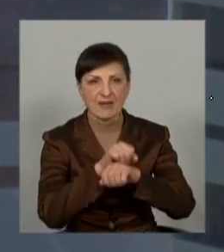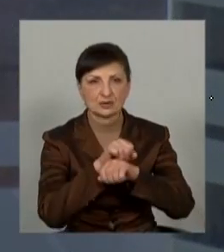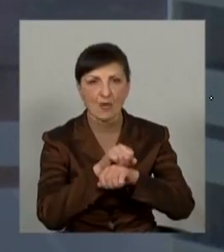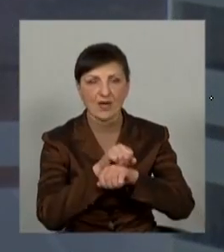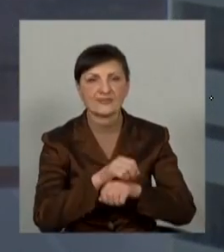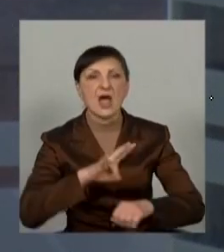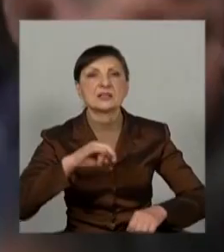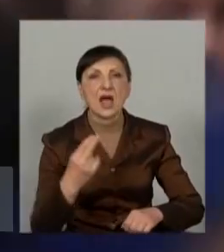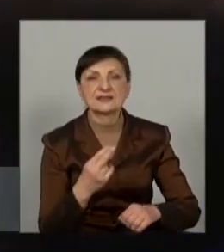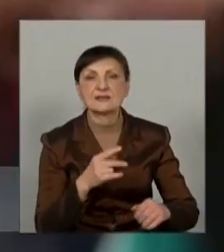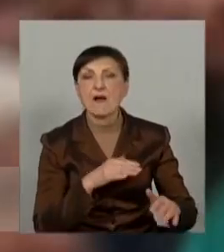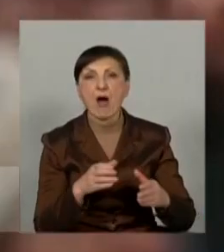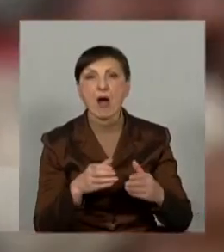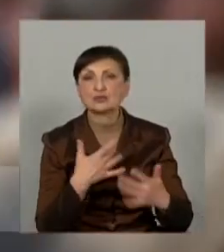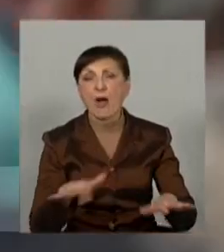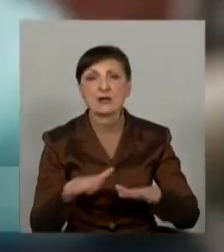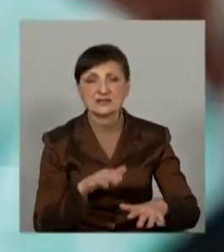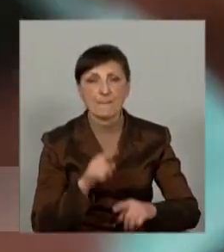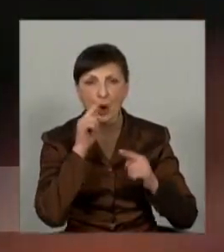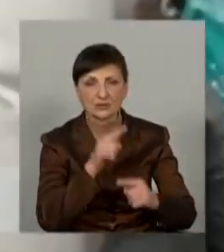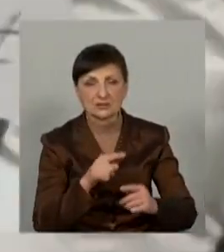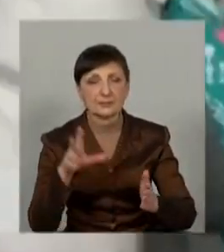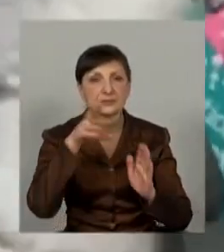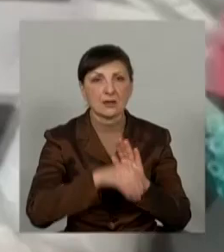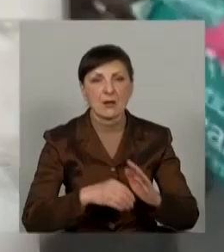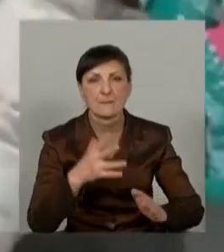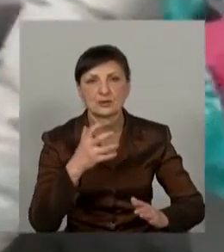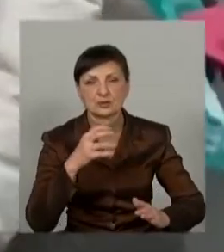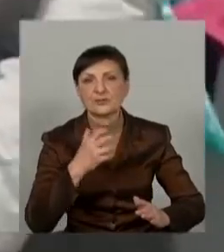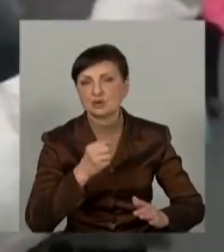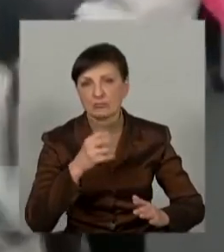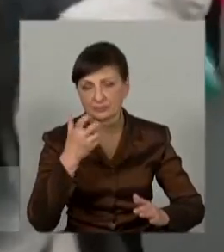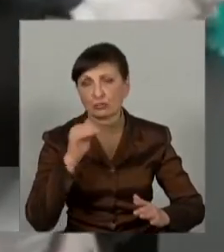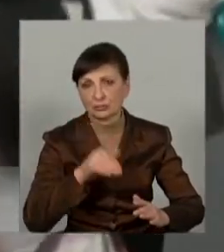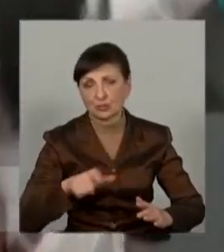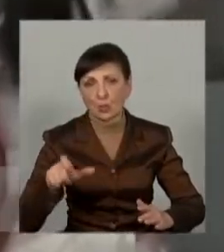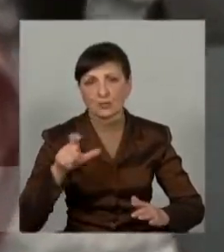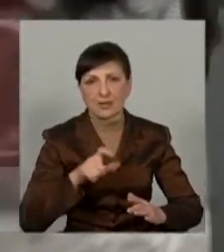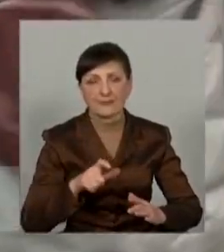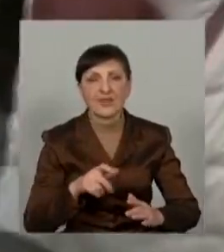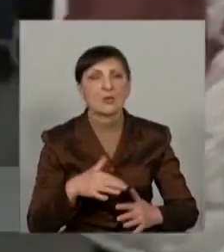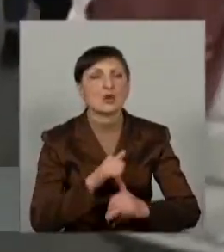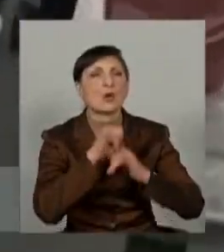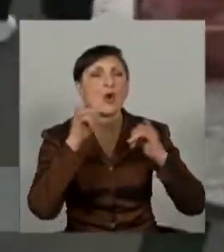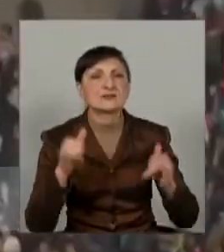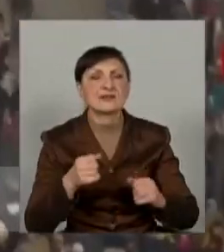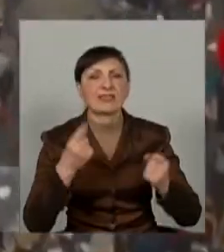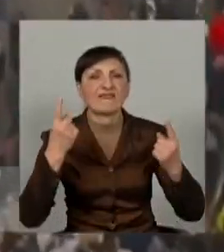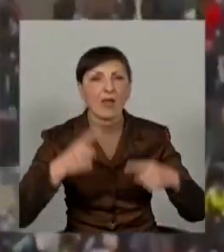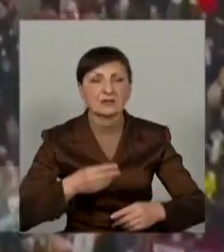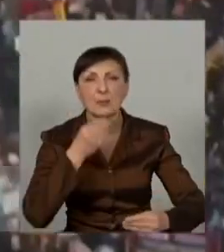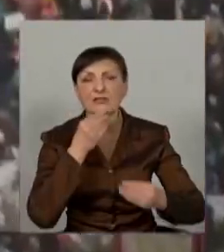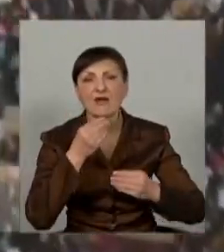К национальной акции протеста присоединились около 500 000 работников. Поводами послужили рост инфляции и инициатива